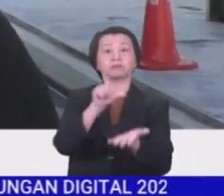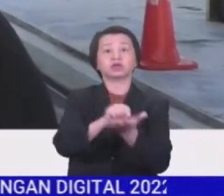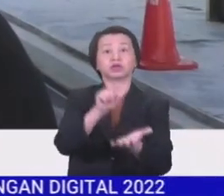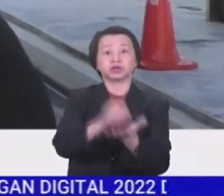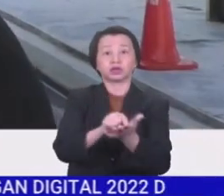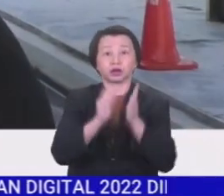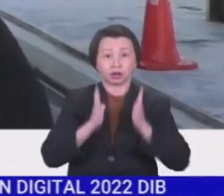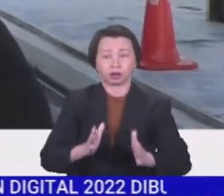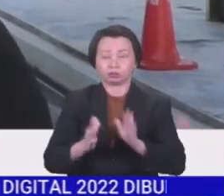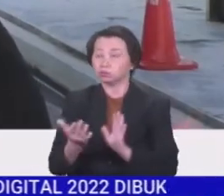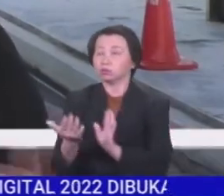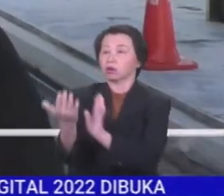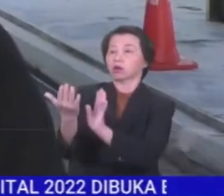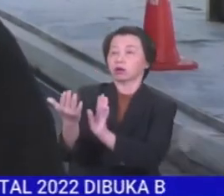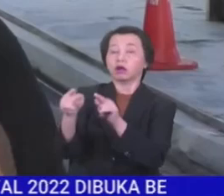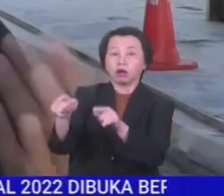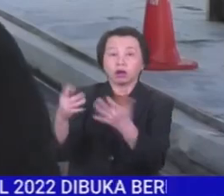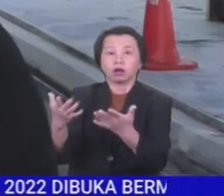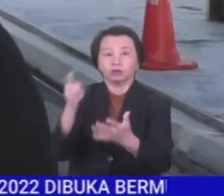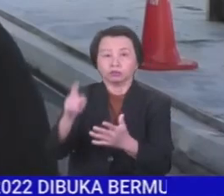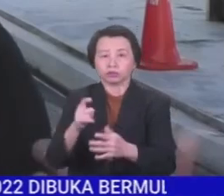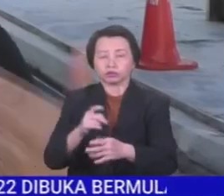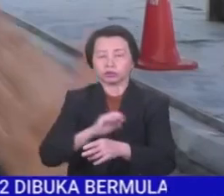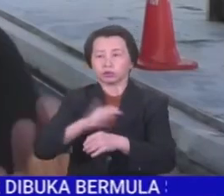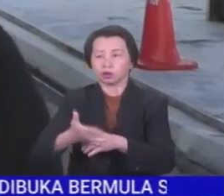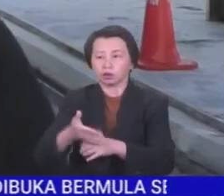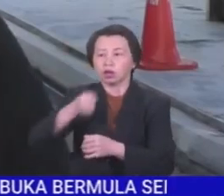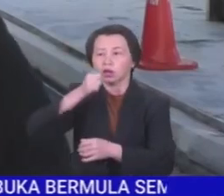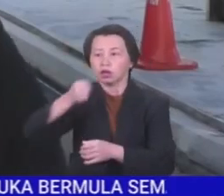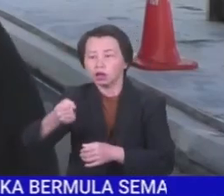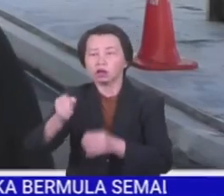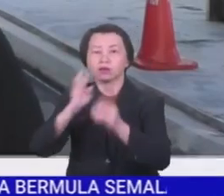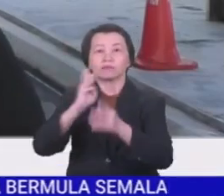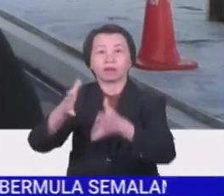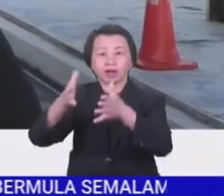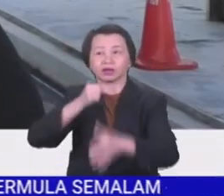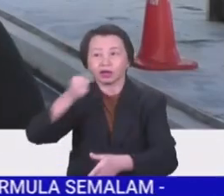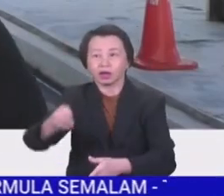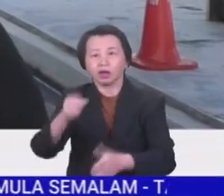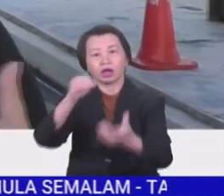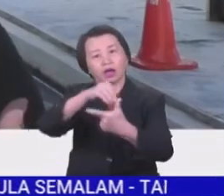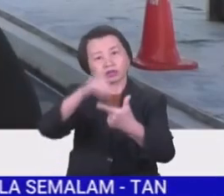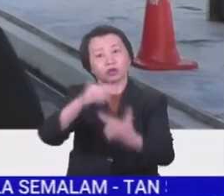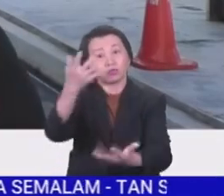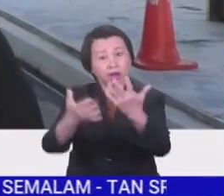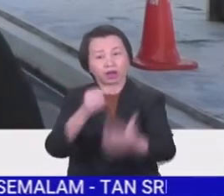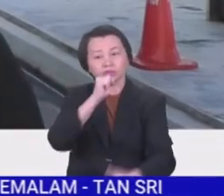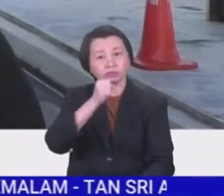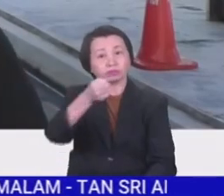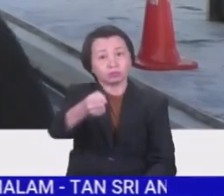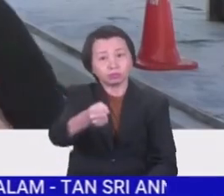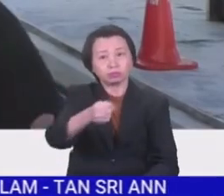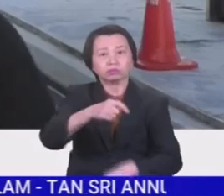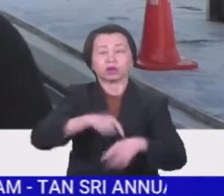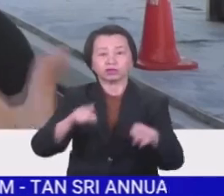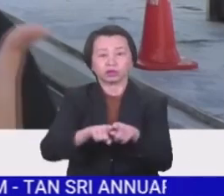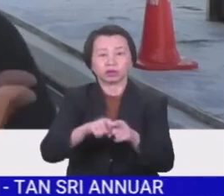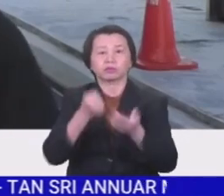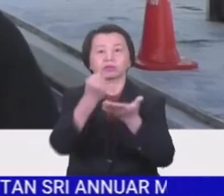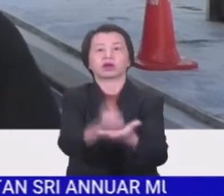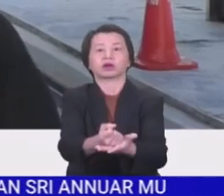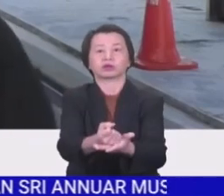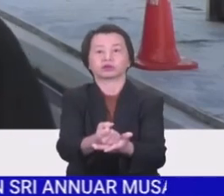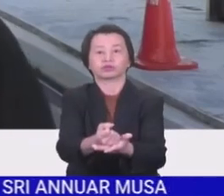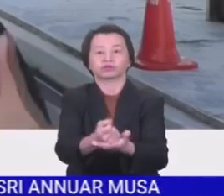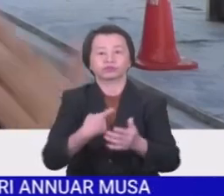apabila kita sendiri berdepan dengan situasi mana kita perlu cover mangsa banjir sebagainya, kebakaran, mungkin kita boleh pada masa sama membantu, bukan sekadar